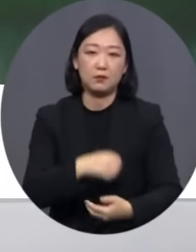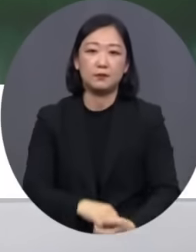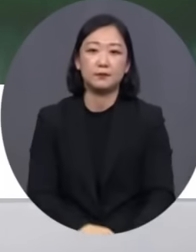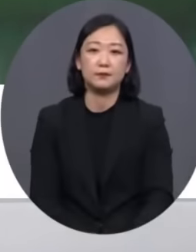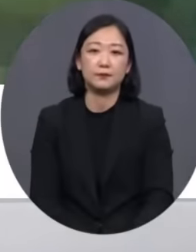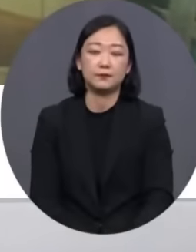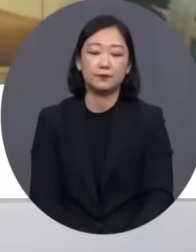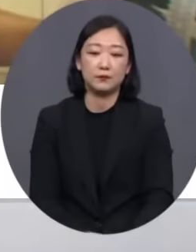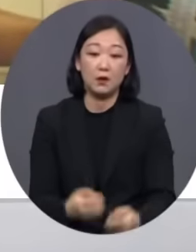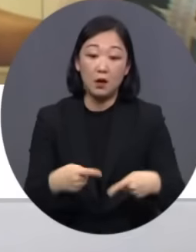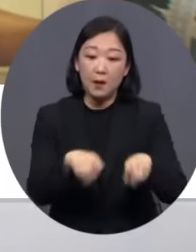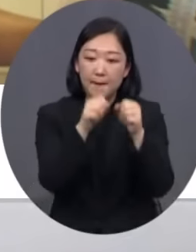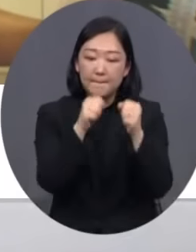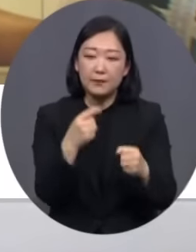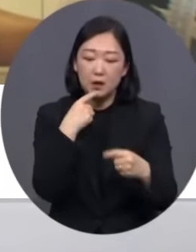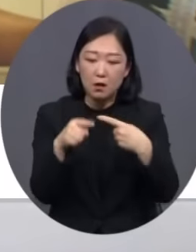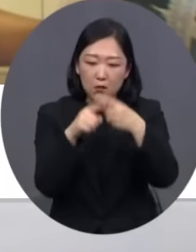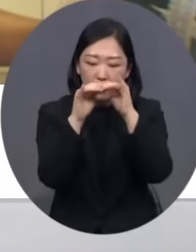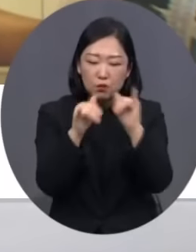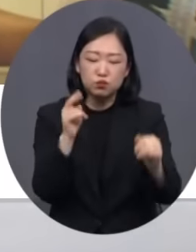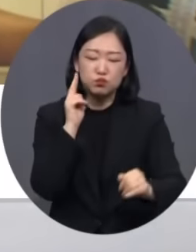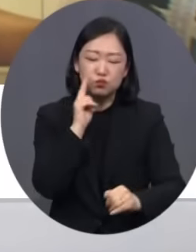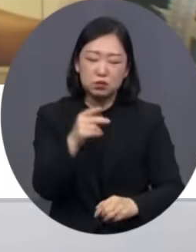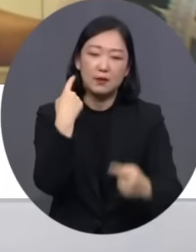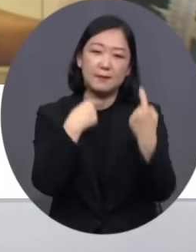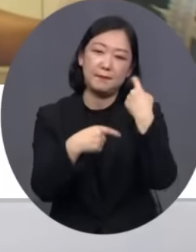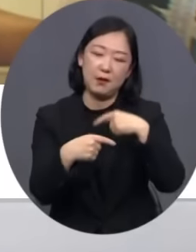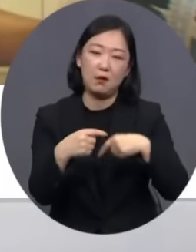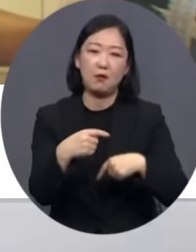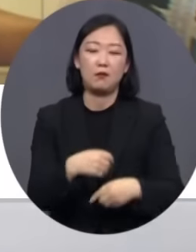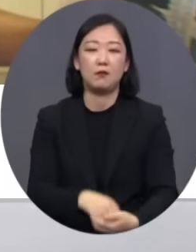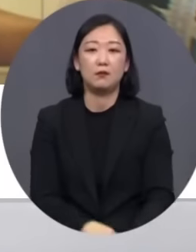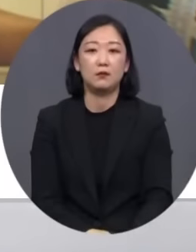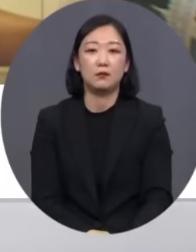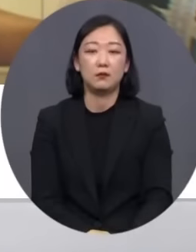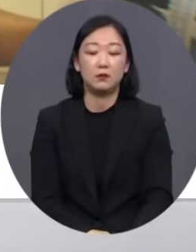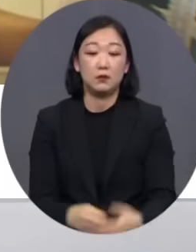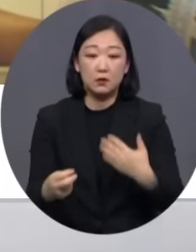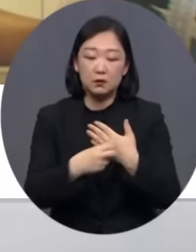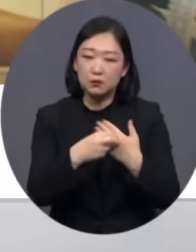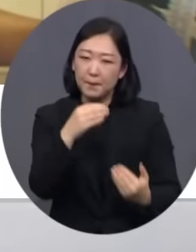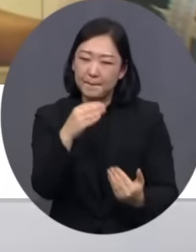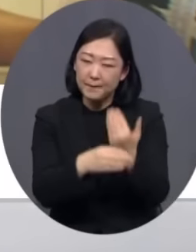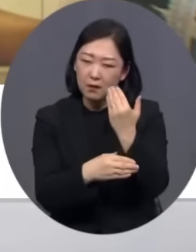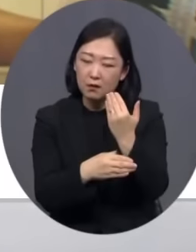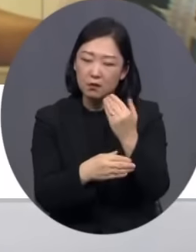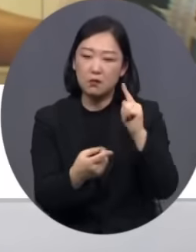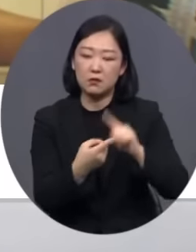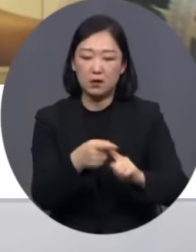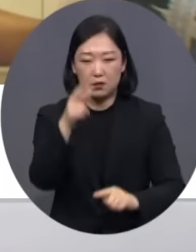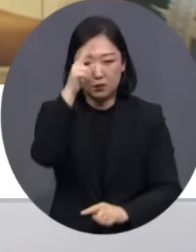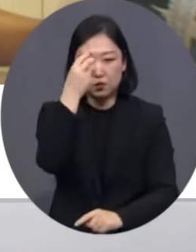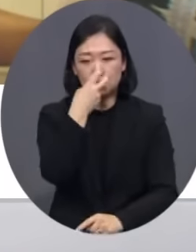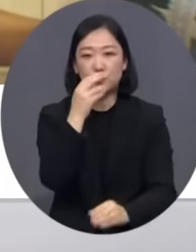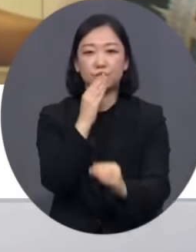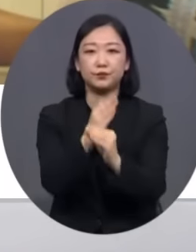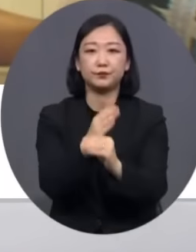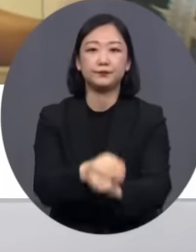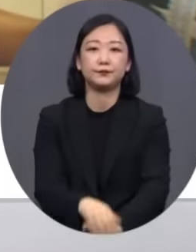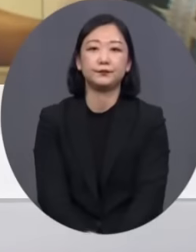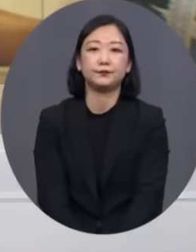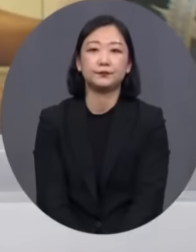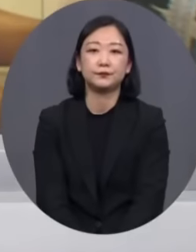알려졌는데요. 함께 있던 간호사도 중상을 입은 것으로 확인됐는데 의료사고 가능성에 대해 경찰이 조사에